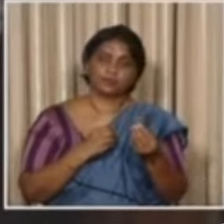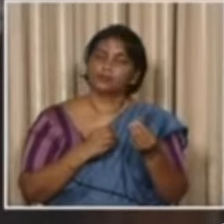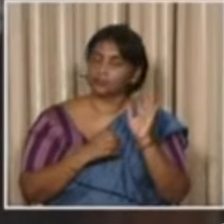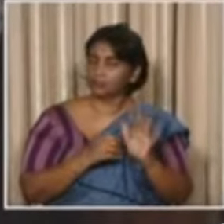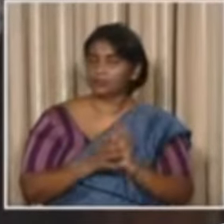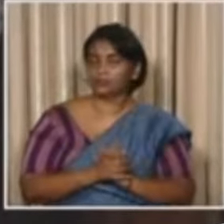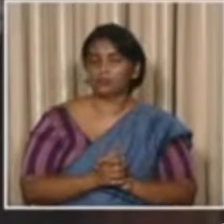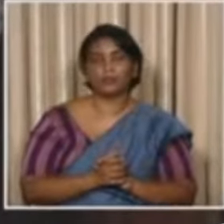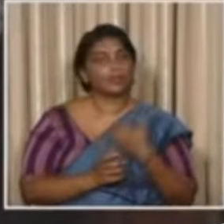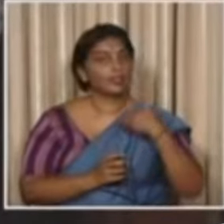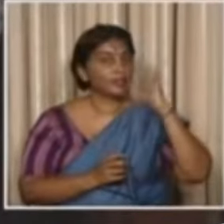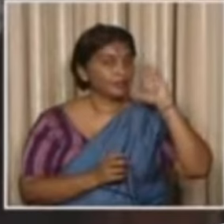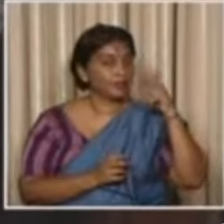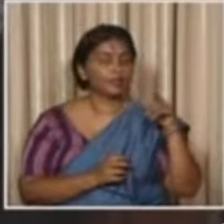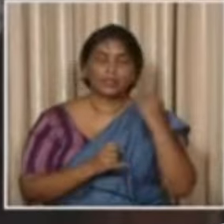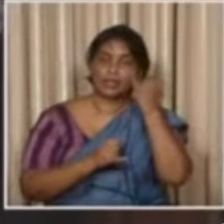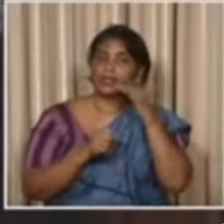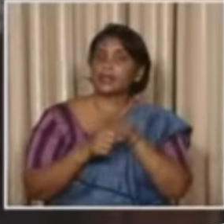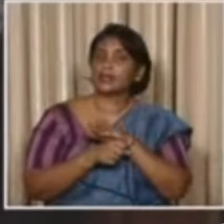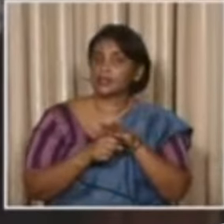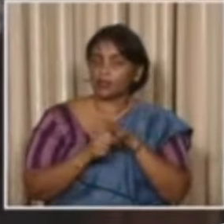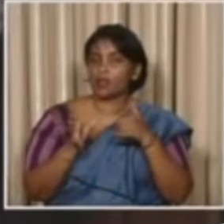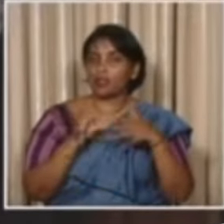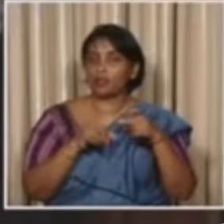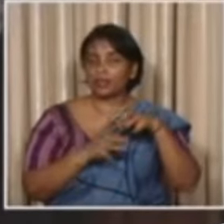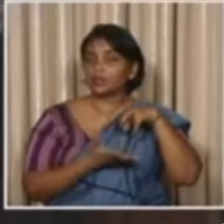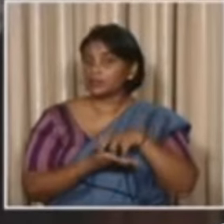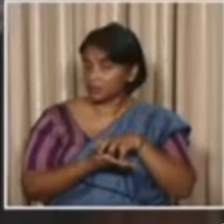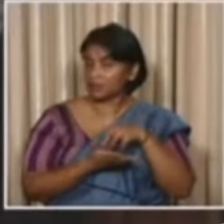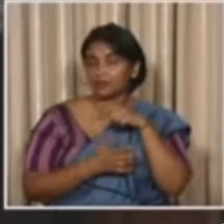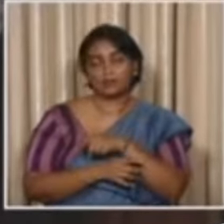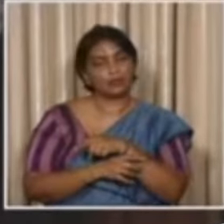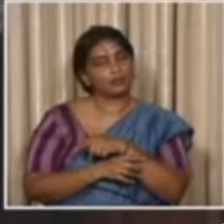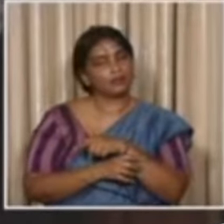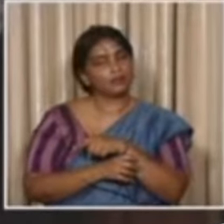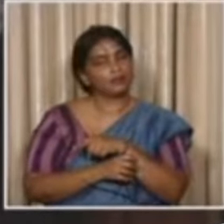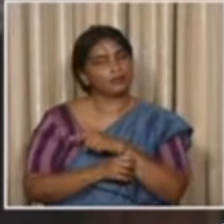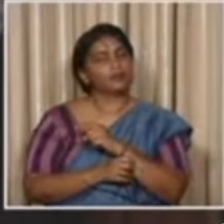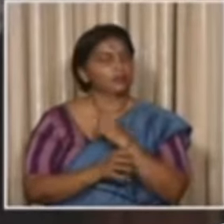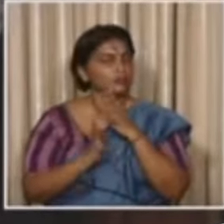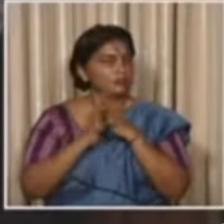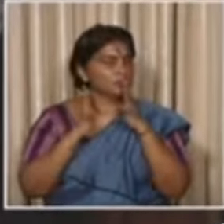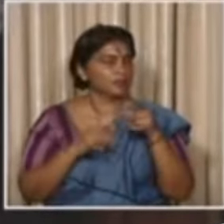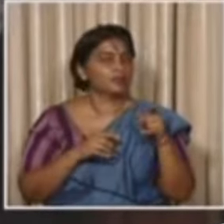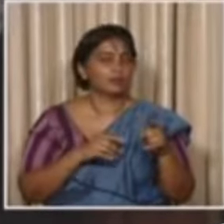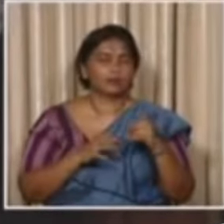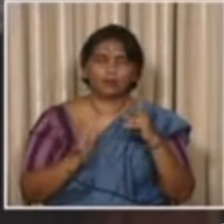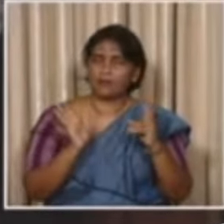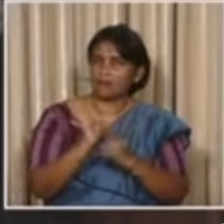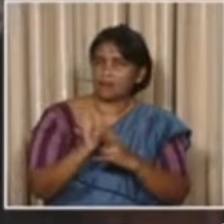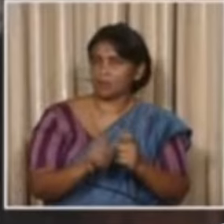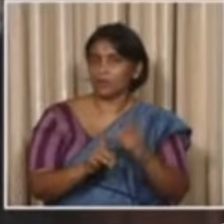ලබා දීමේදී විශේෂයෙන්ම කැකිරාව අනුරාපුර දිස්ත්‍රික්කයේ කැකිරාව ආසනය බොහොම අති දුෂ්කරම